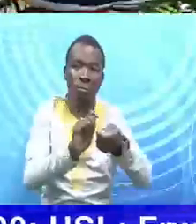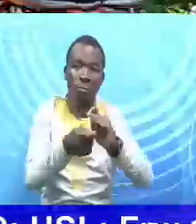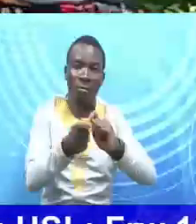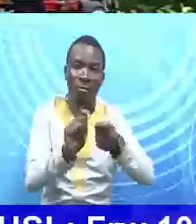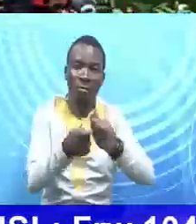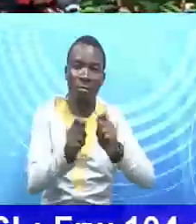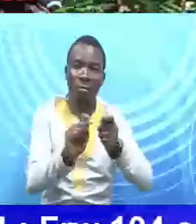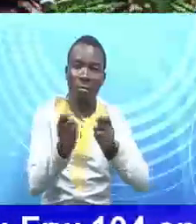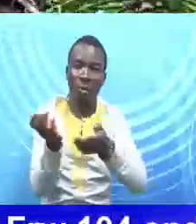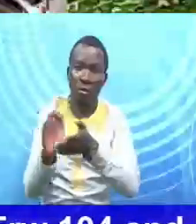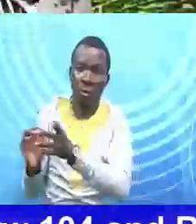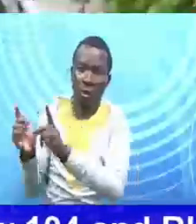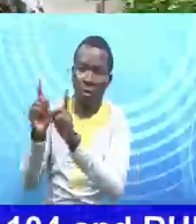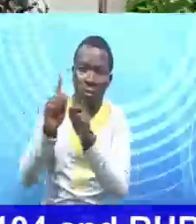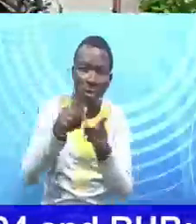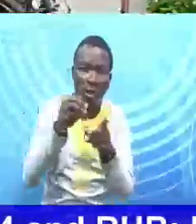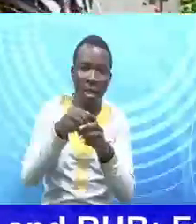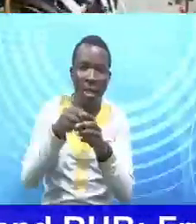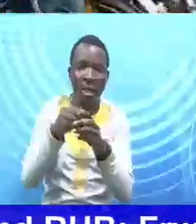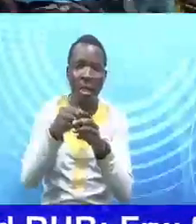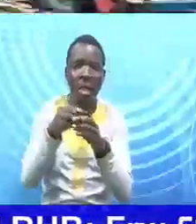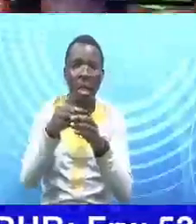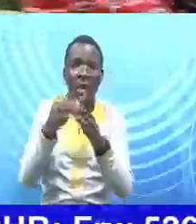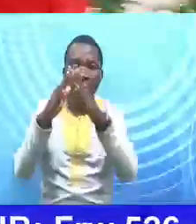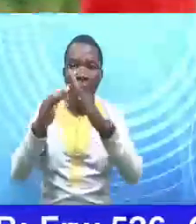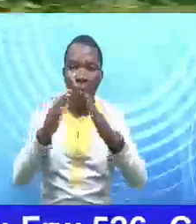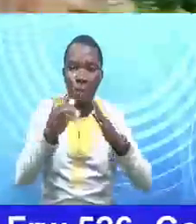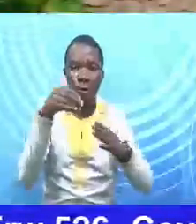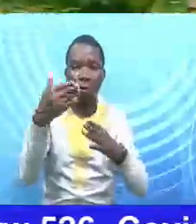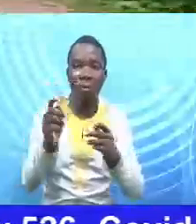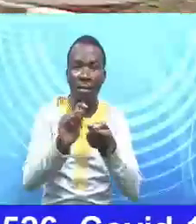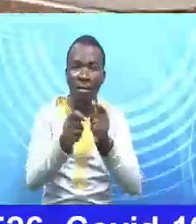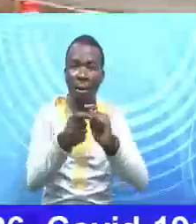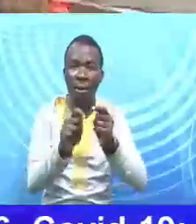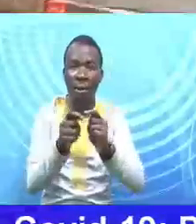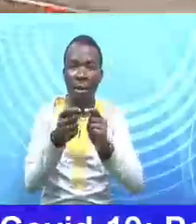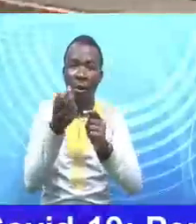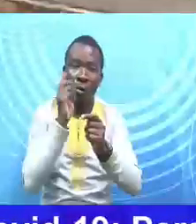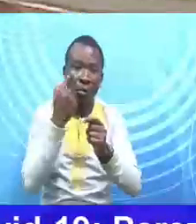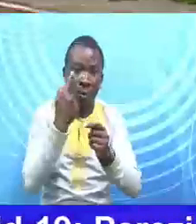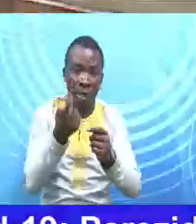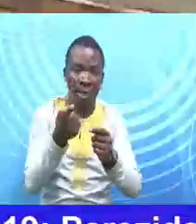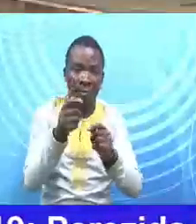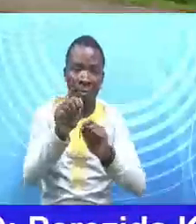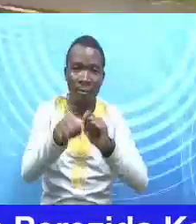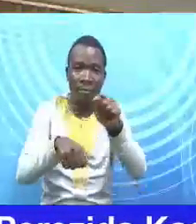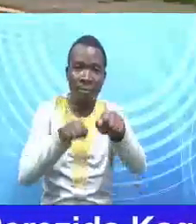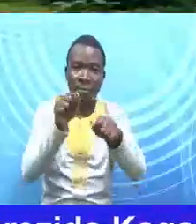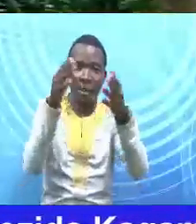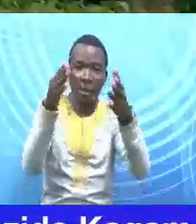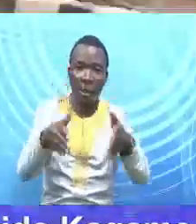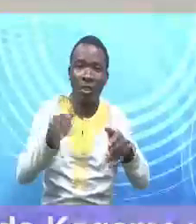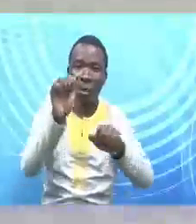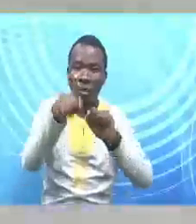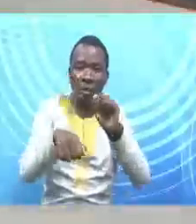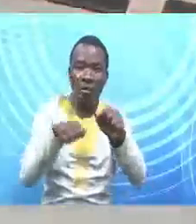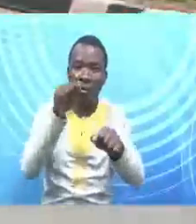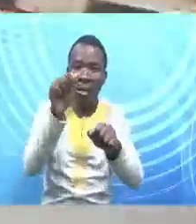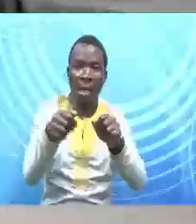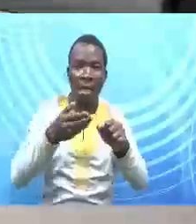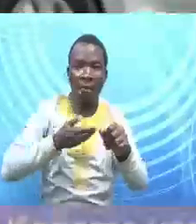mudugudu hakabaho update usanga nabo banyonzi umunyonzi ashobora kuba anyonga igare ariko afite uburyo